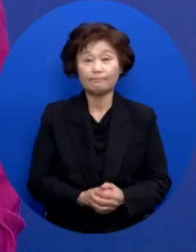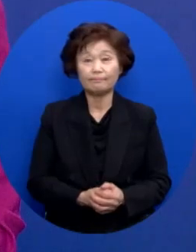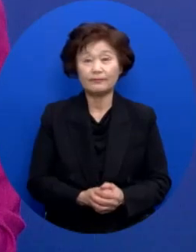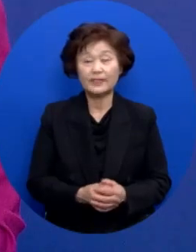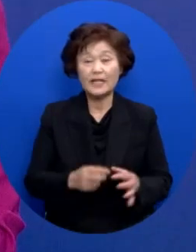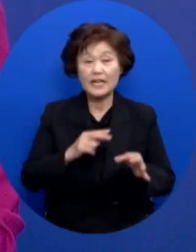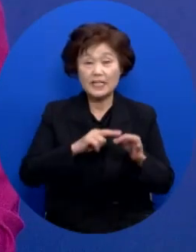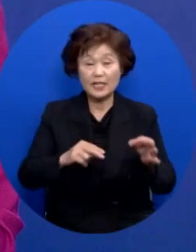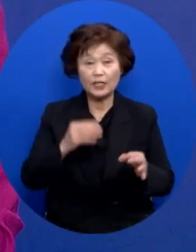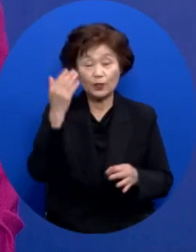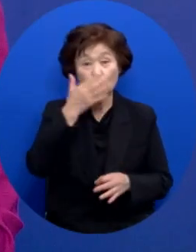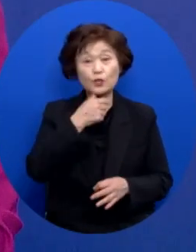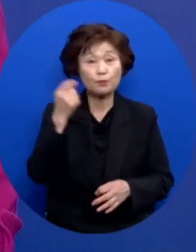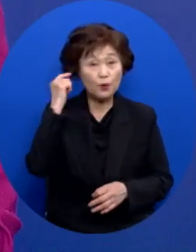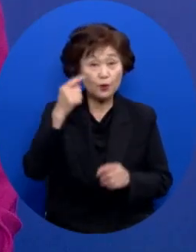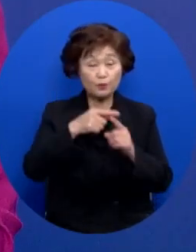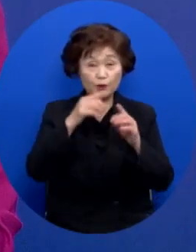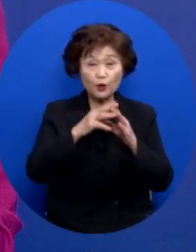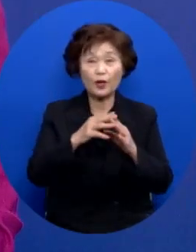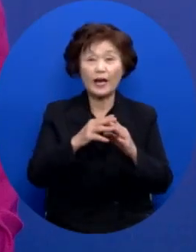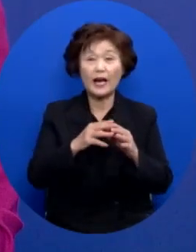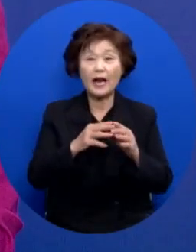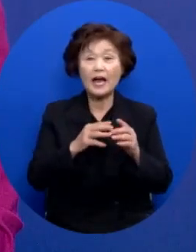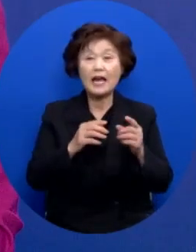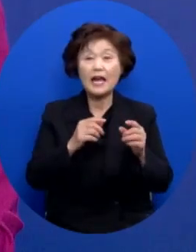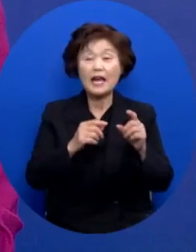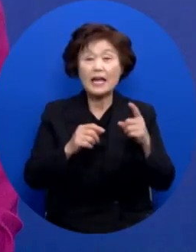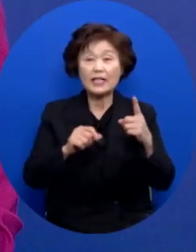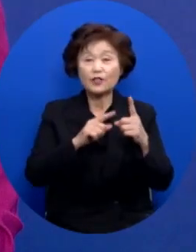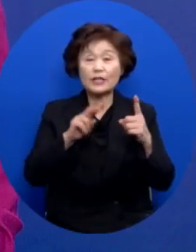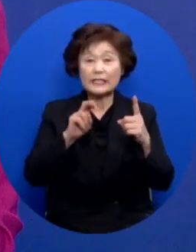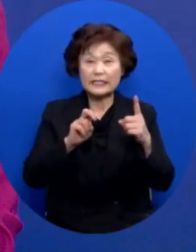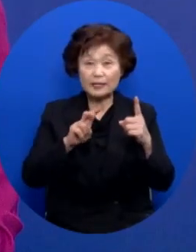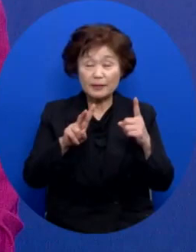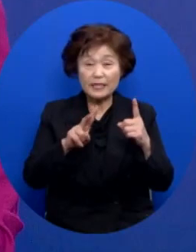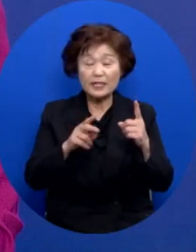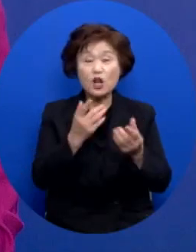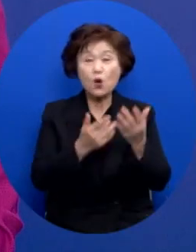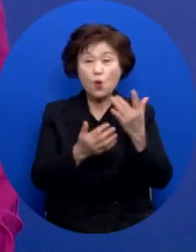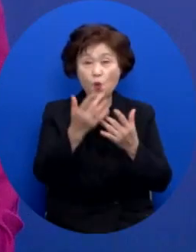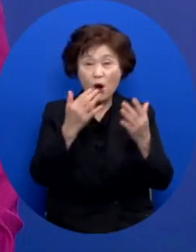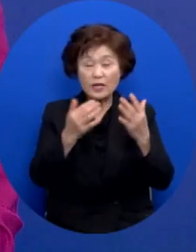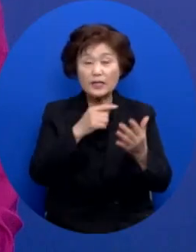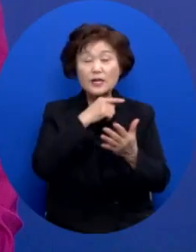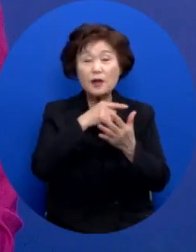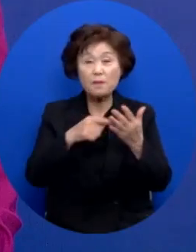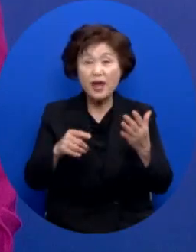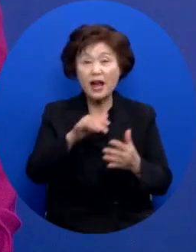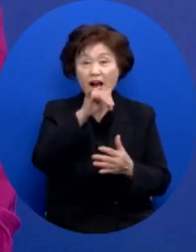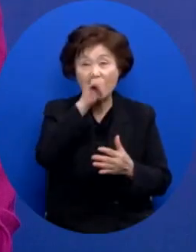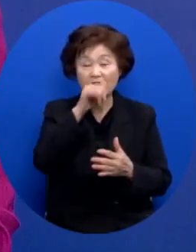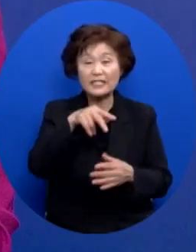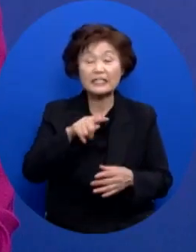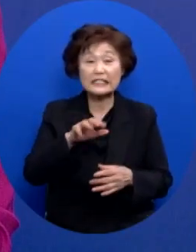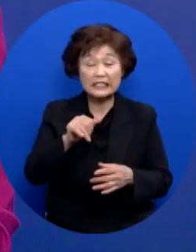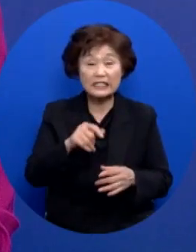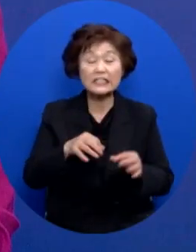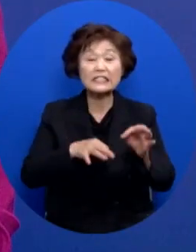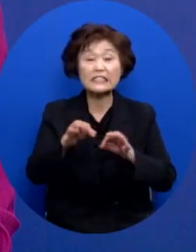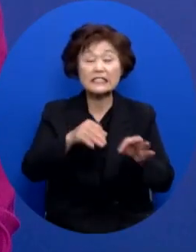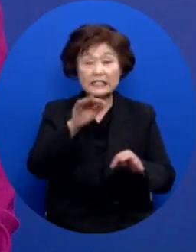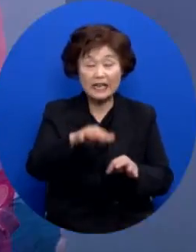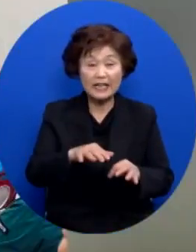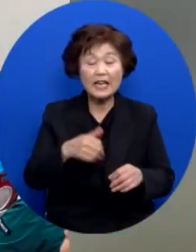여의도 순복음 교회가 지난달 22일 발생한 화제로 피해를 본 서천 특화시장 상인 자녀들에게 장학금을